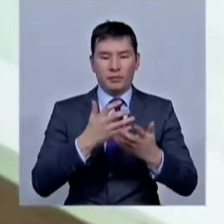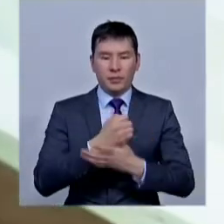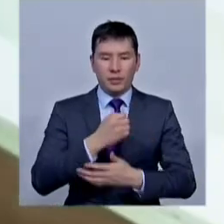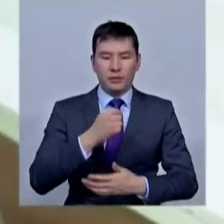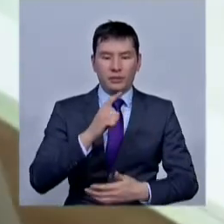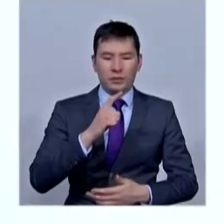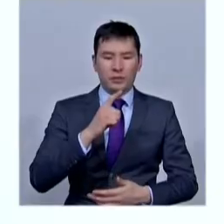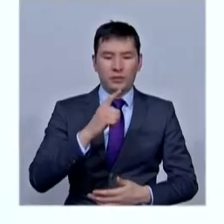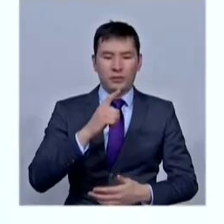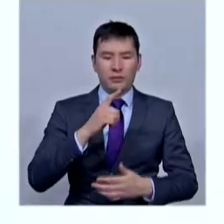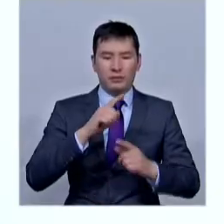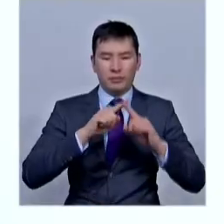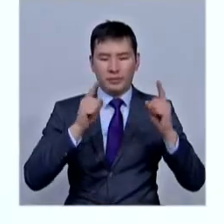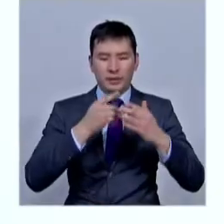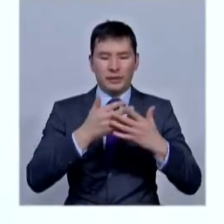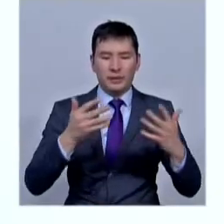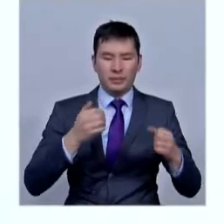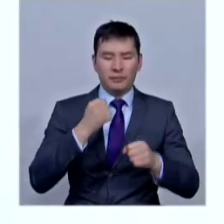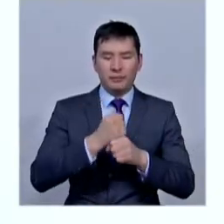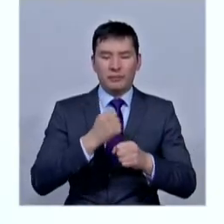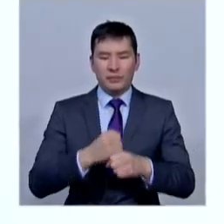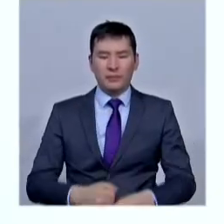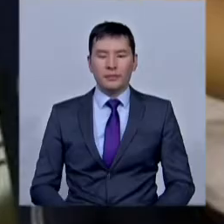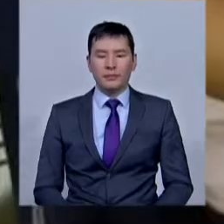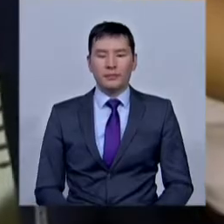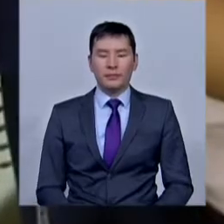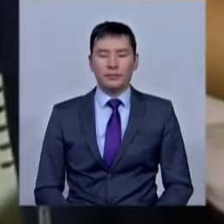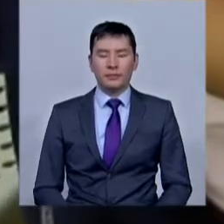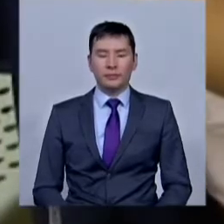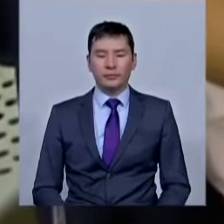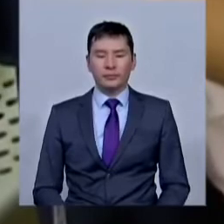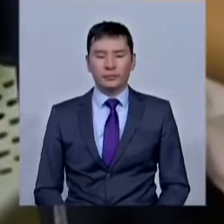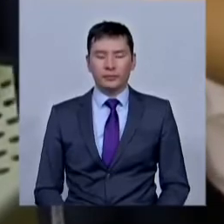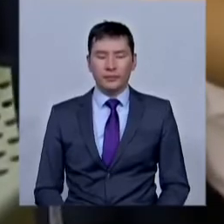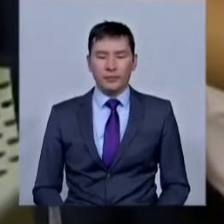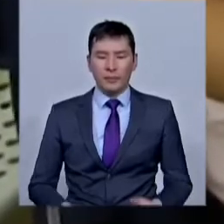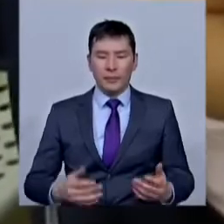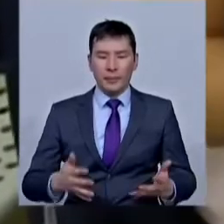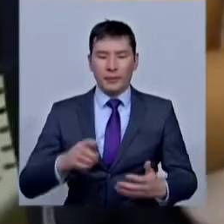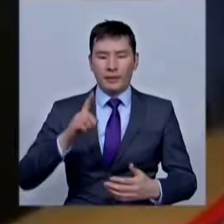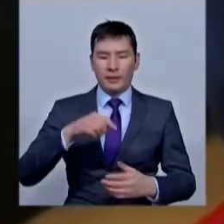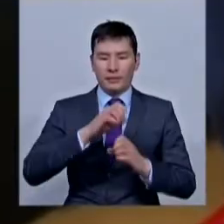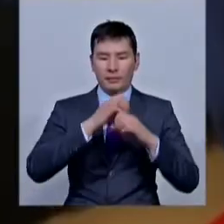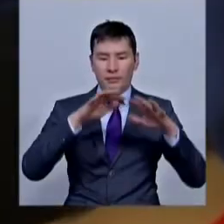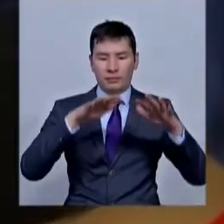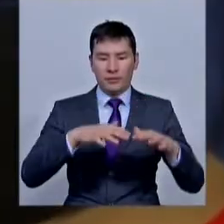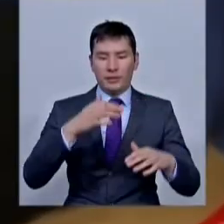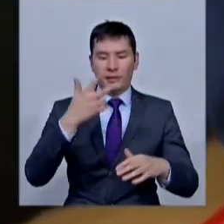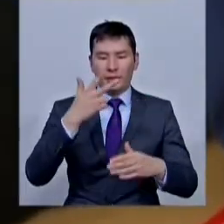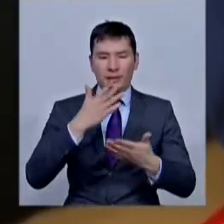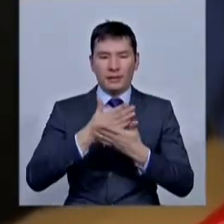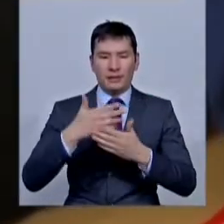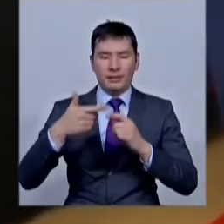тіреуші, құмыралар, ерекше форматтағы абай кітабын, брелоктар, медальдер жасап шығарған. Тіпті аталмыш лабораторияда 3 түрлі функция